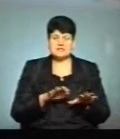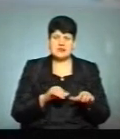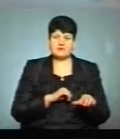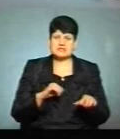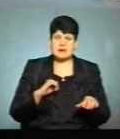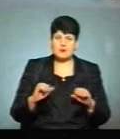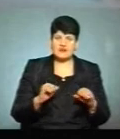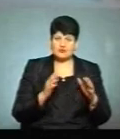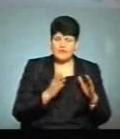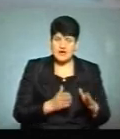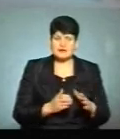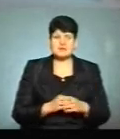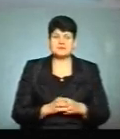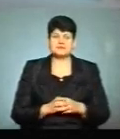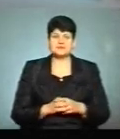самоврядування